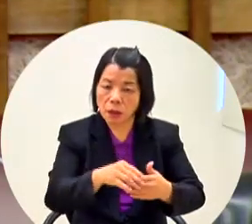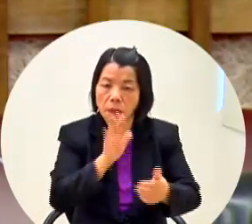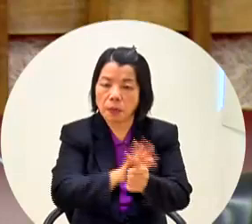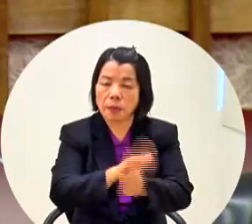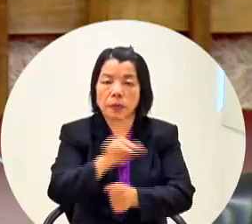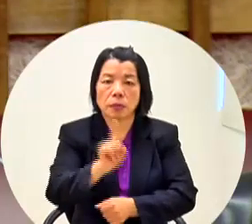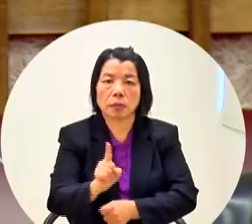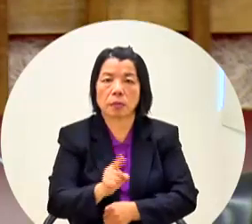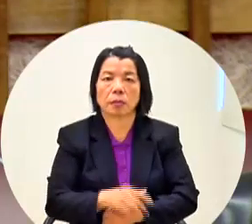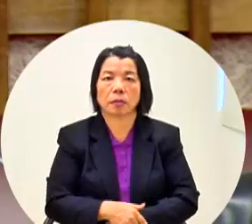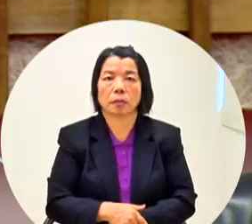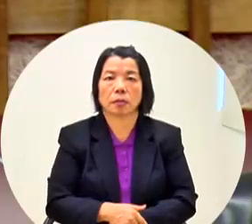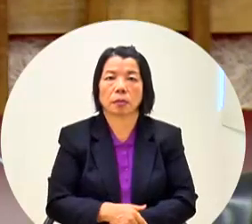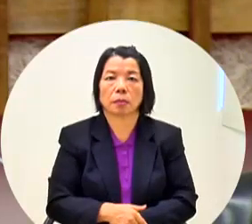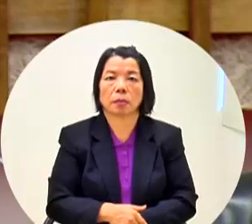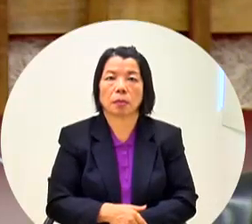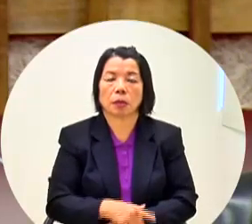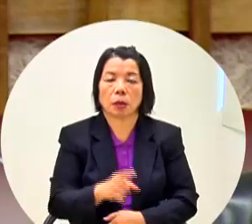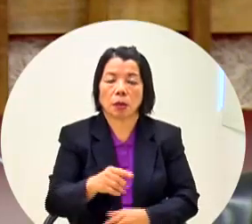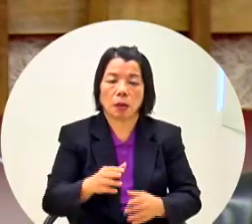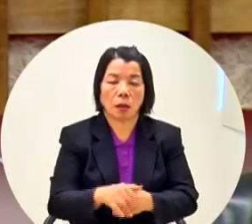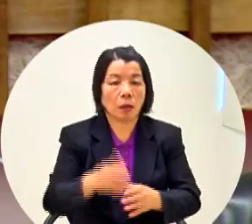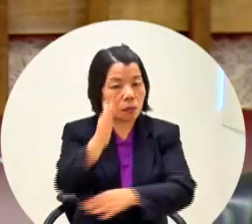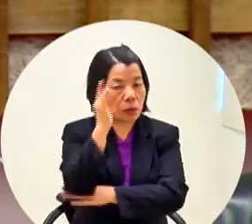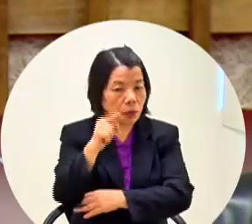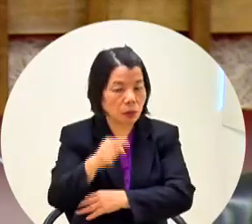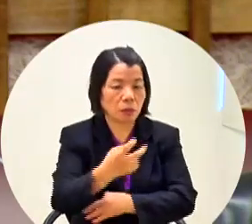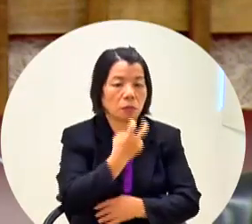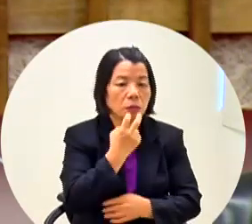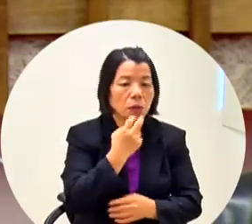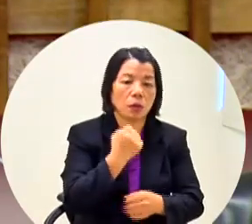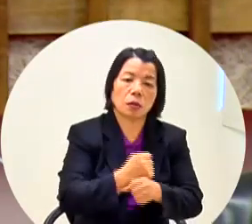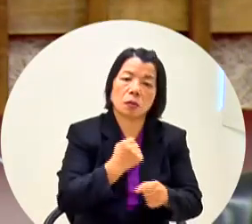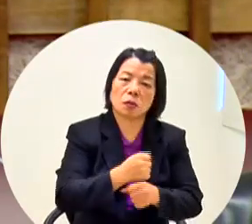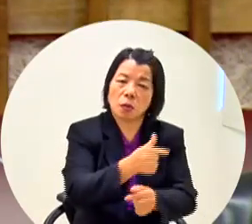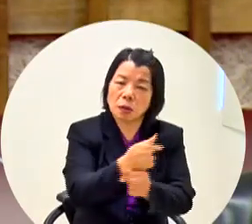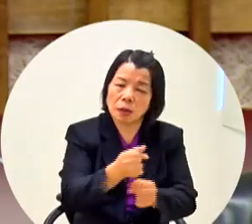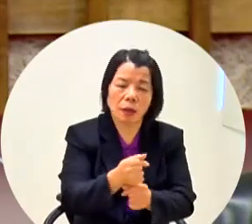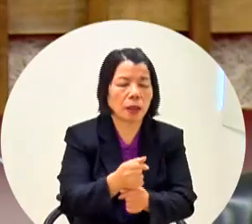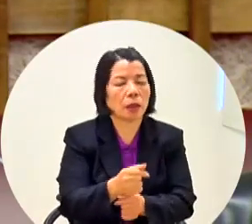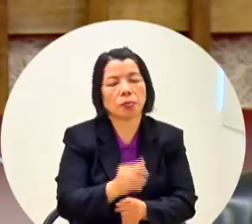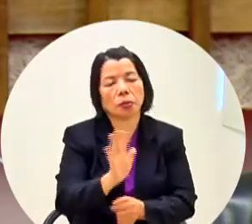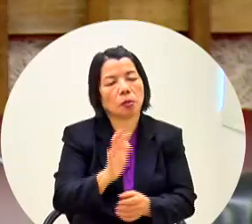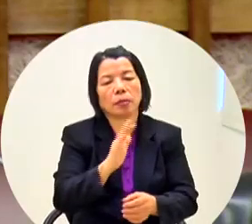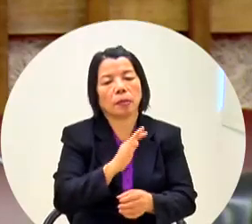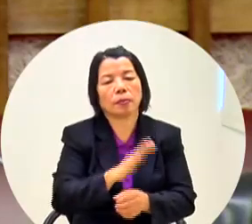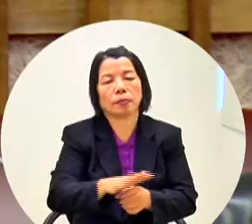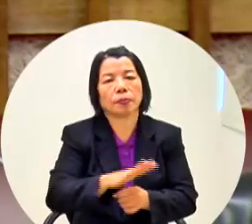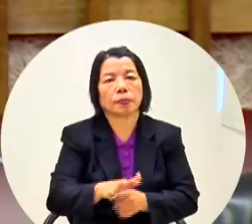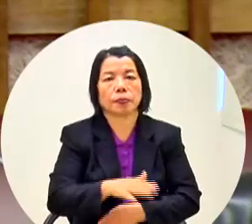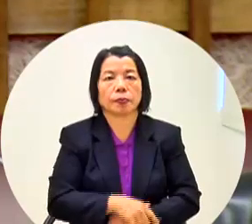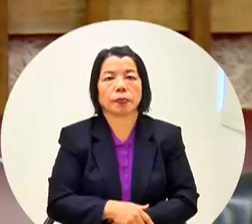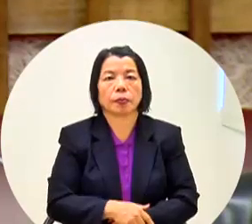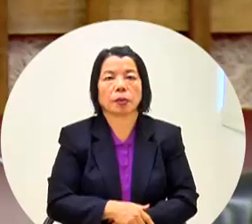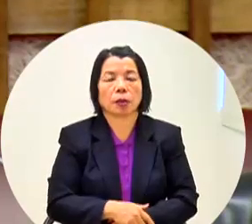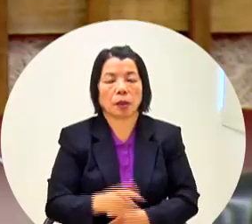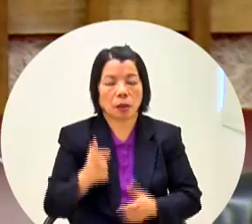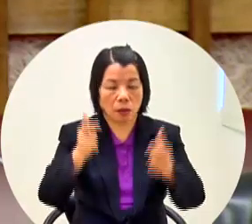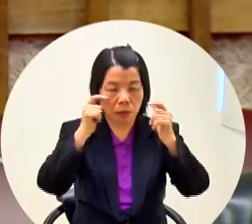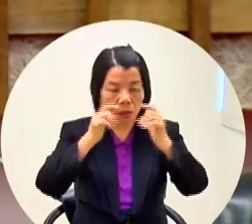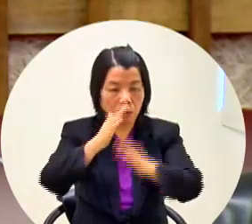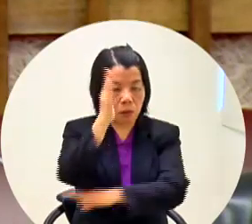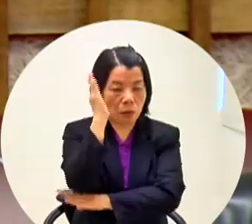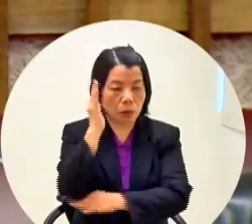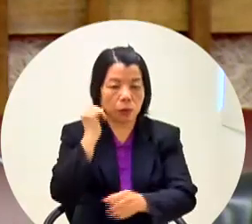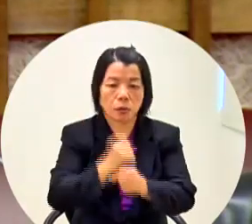了。地方政府连中央都做的不一定能够满足，何况地方政府？但我们地方政府能做什么？